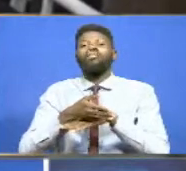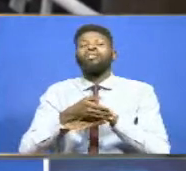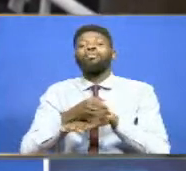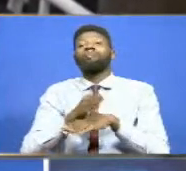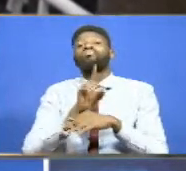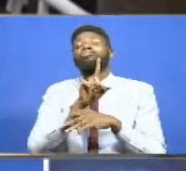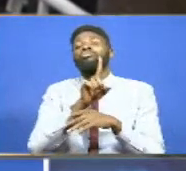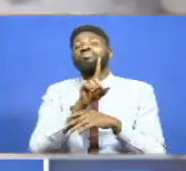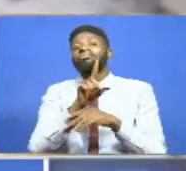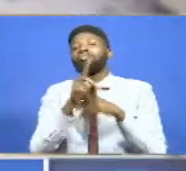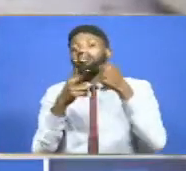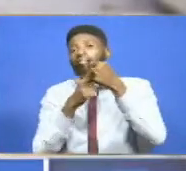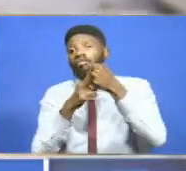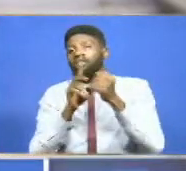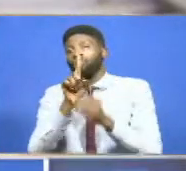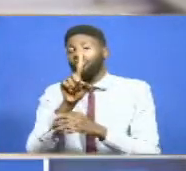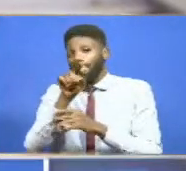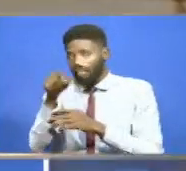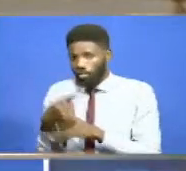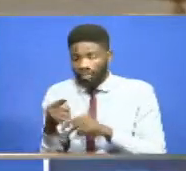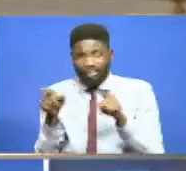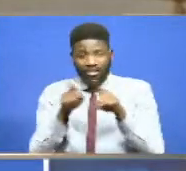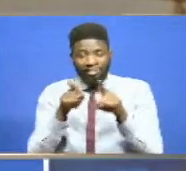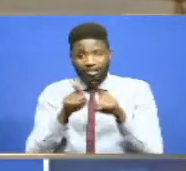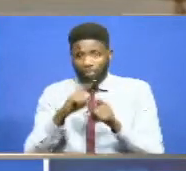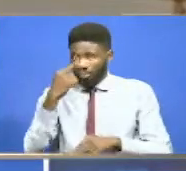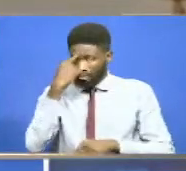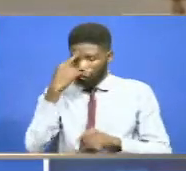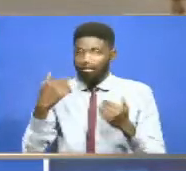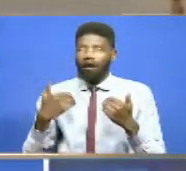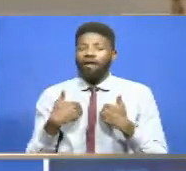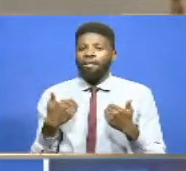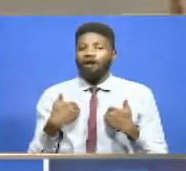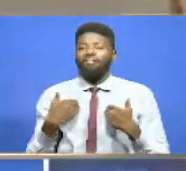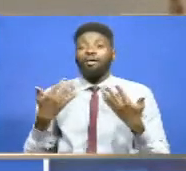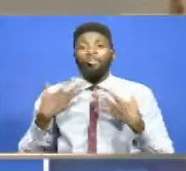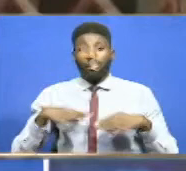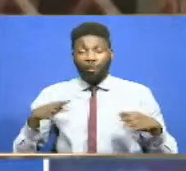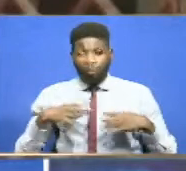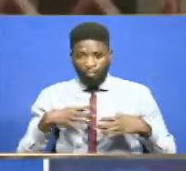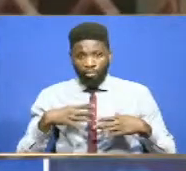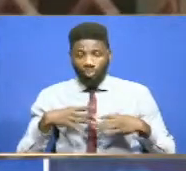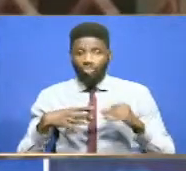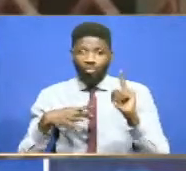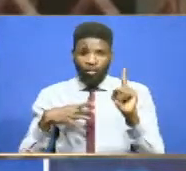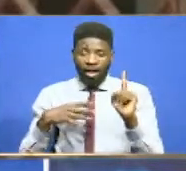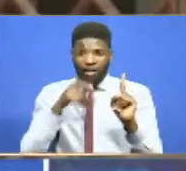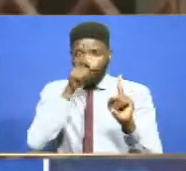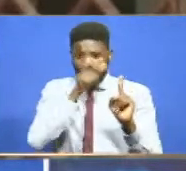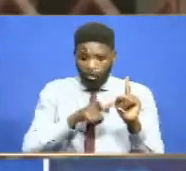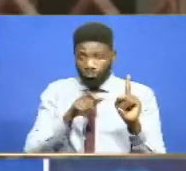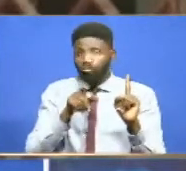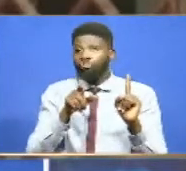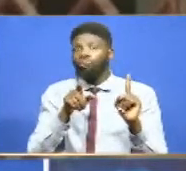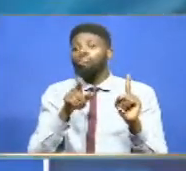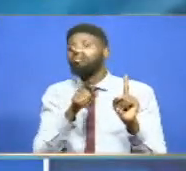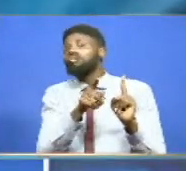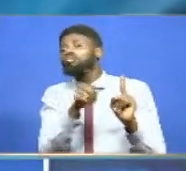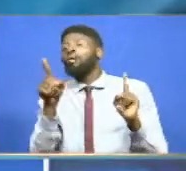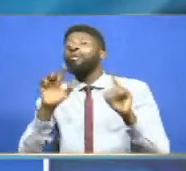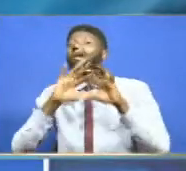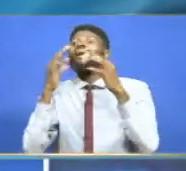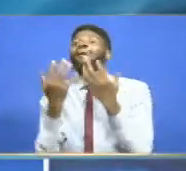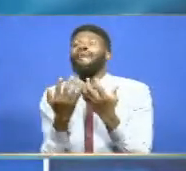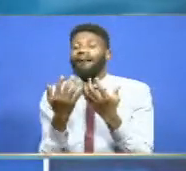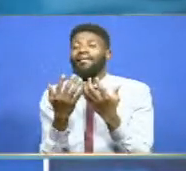1,171, na nchi hiyo sasa inanakili kisa kimoja kati ya visa 6 vya maambukizi kote duniani. Na